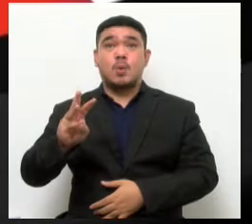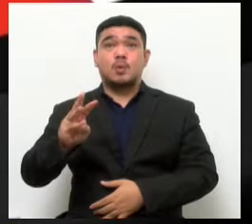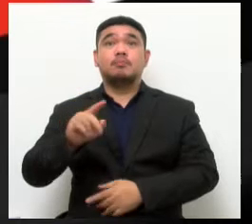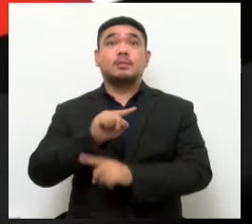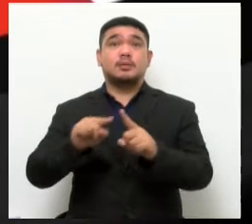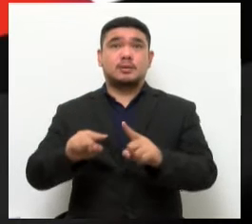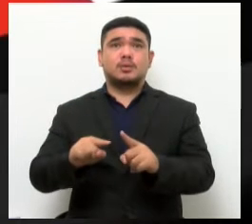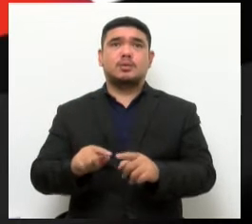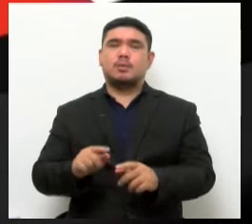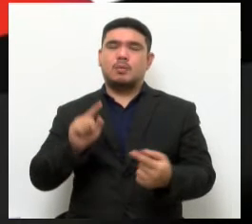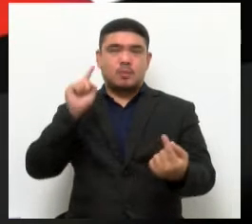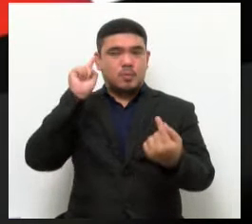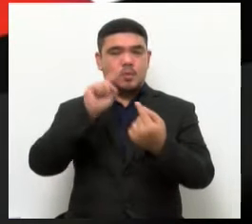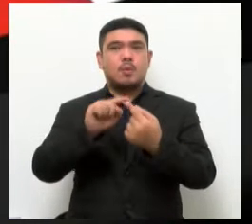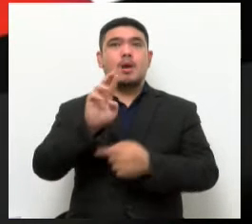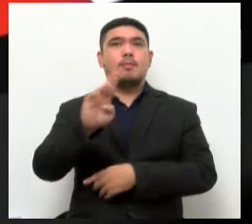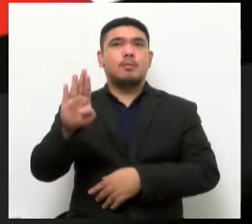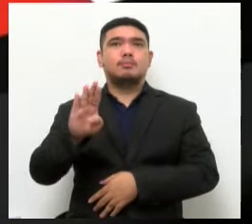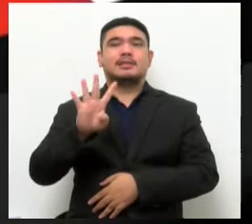อยู่ในระดับมุ่งสู่ระบบราชการ